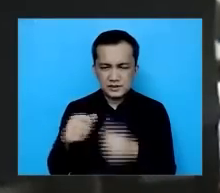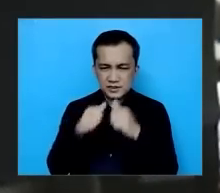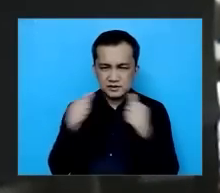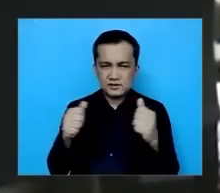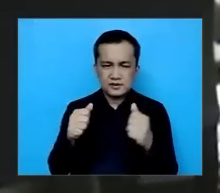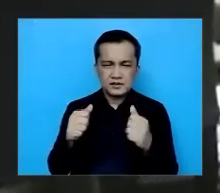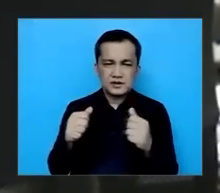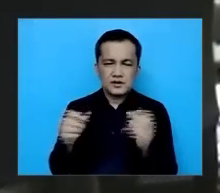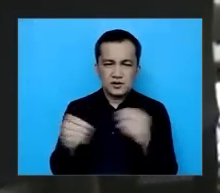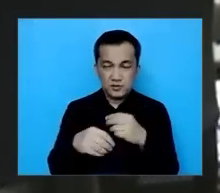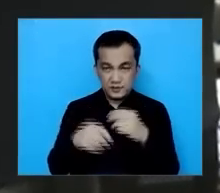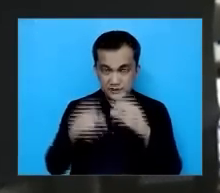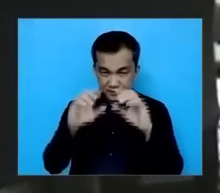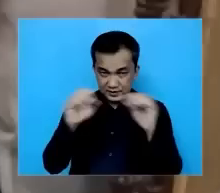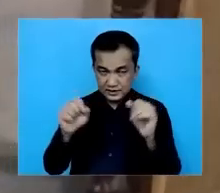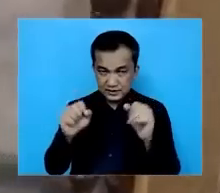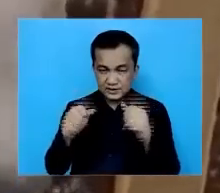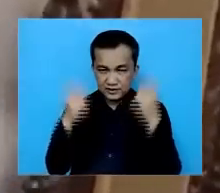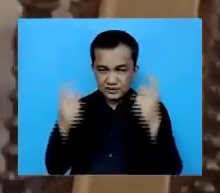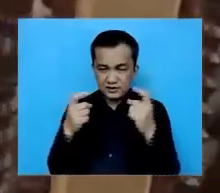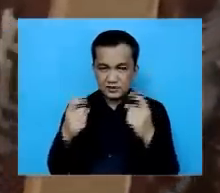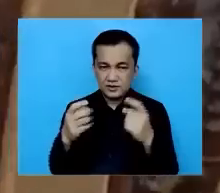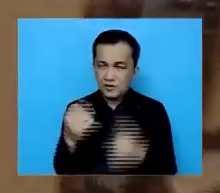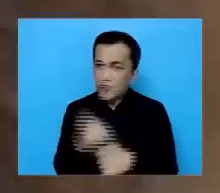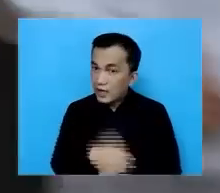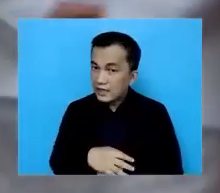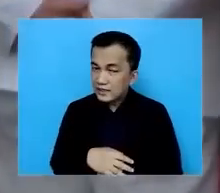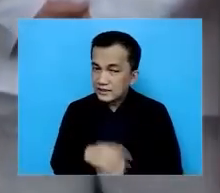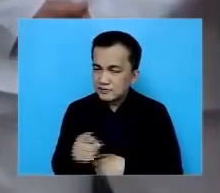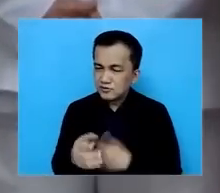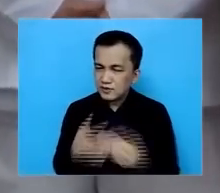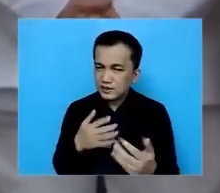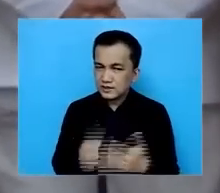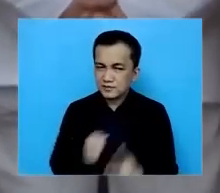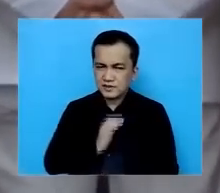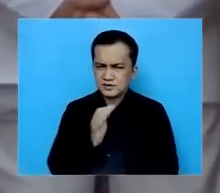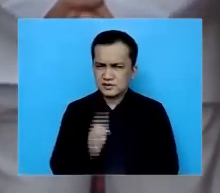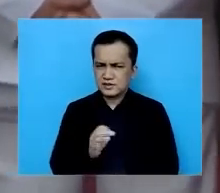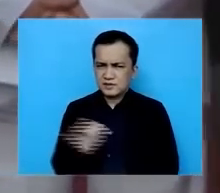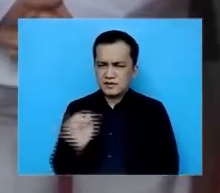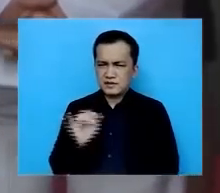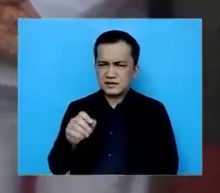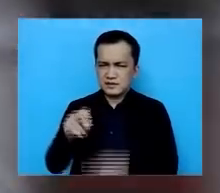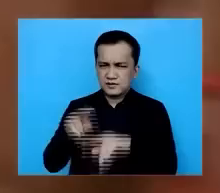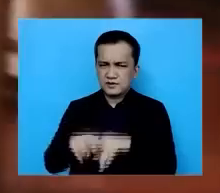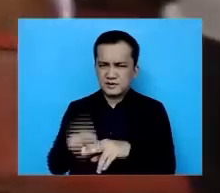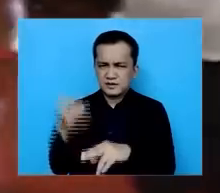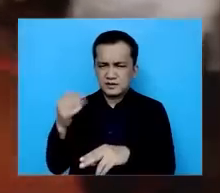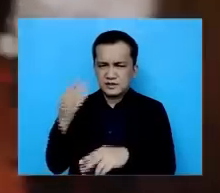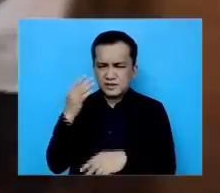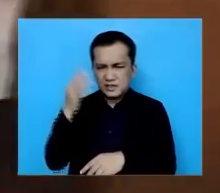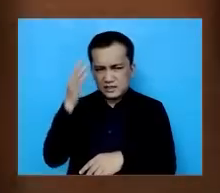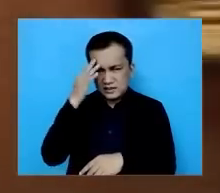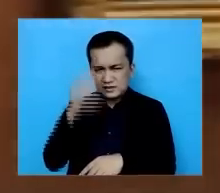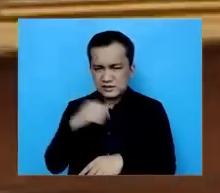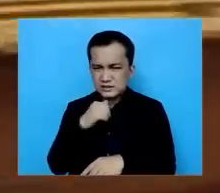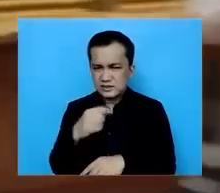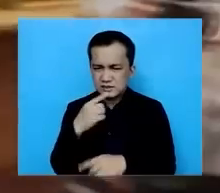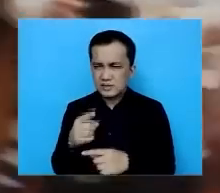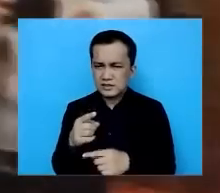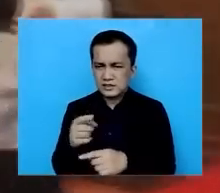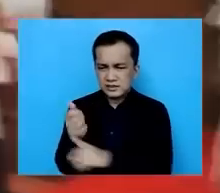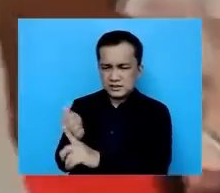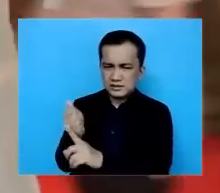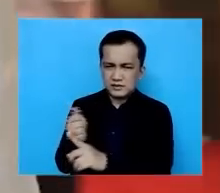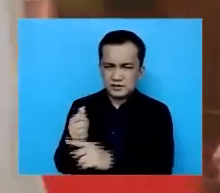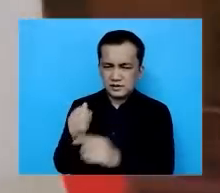sa okasyon. Kasi for many, many years, kahit na formality lang, parang yung dati nakaupo na kahit alam mo namang hindi sa kanya mismo nang galing ang pagbati.